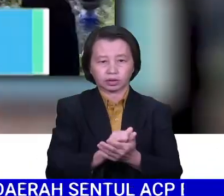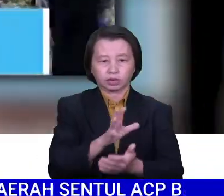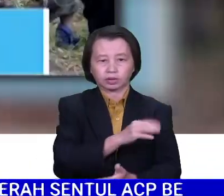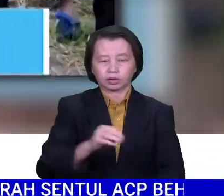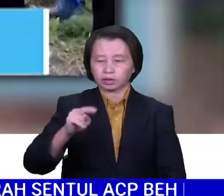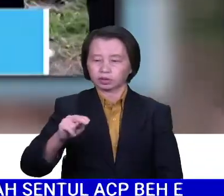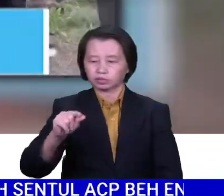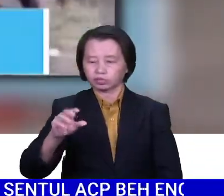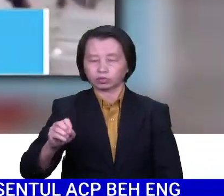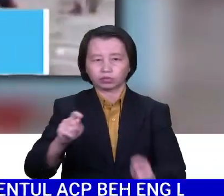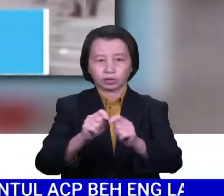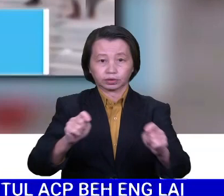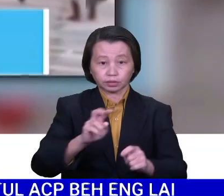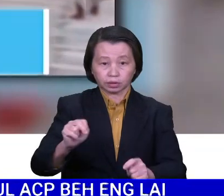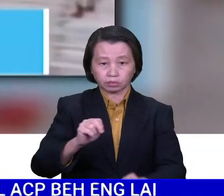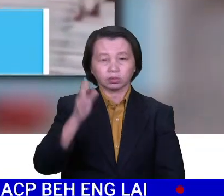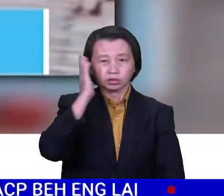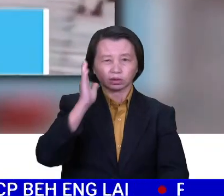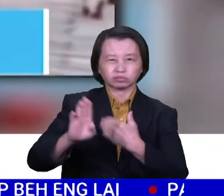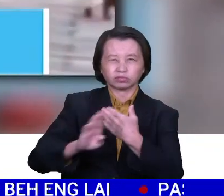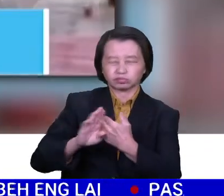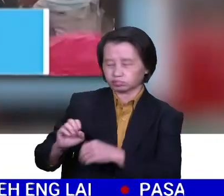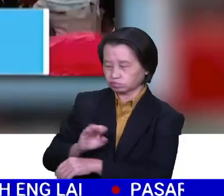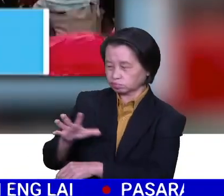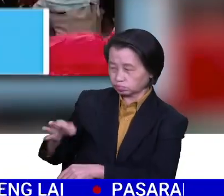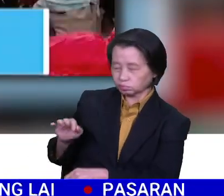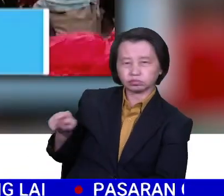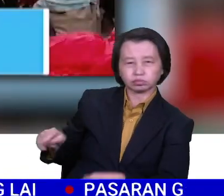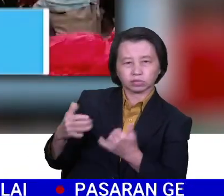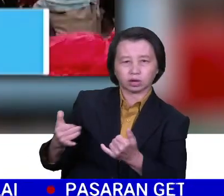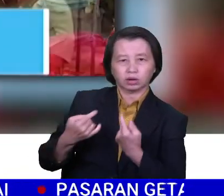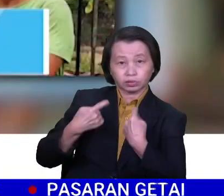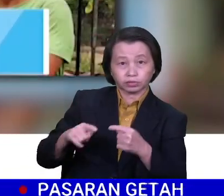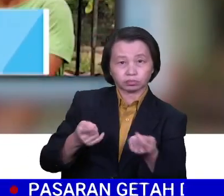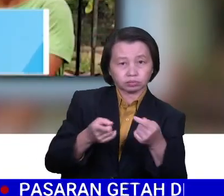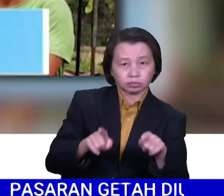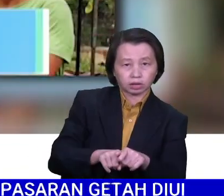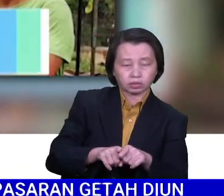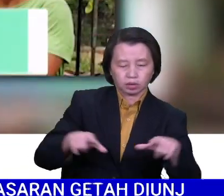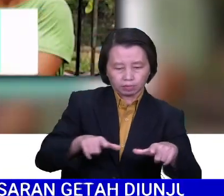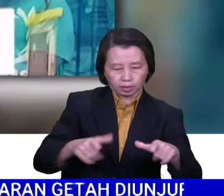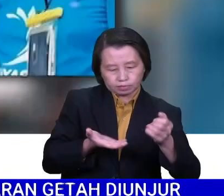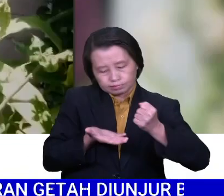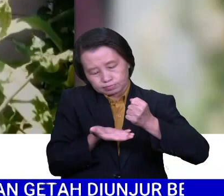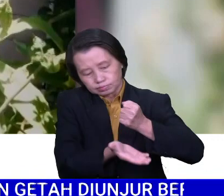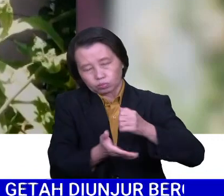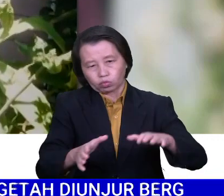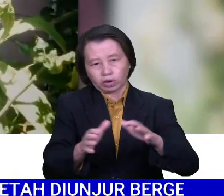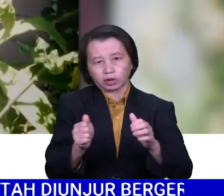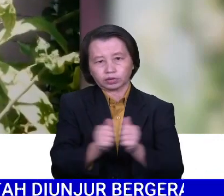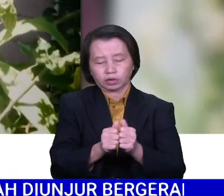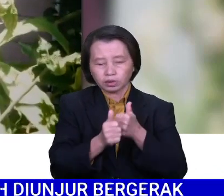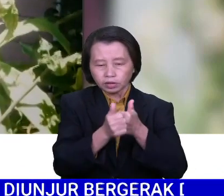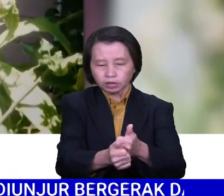ngo tempatan menyedari ancaman pandemik covid-19 yang sedang melanda pelaksanaan korban dilakukan dengan